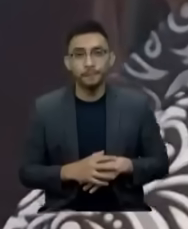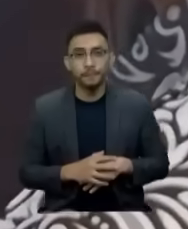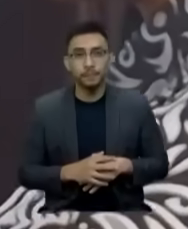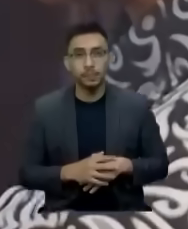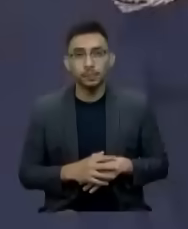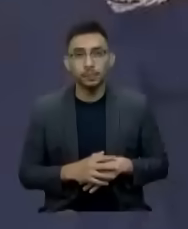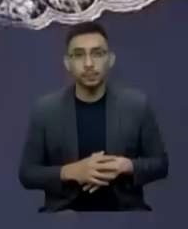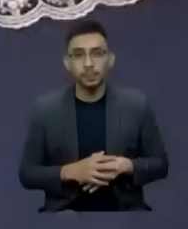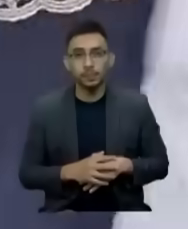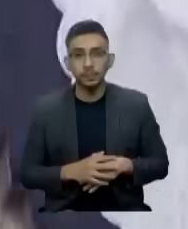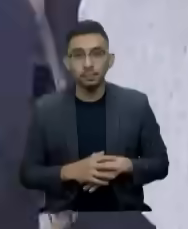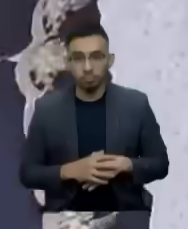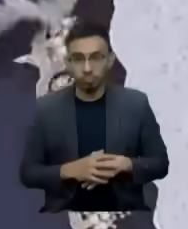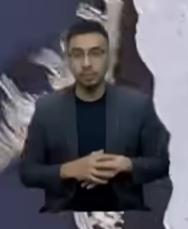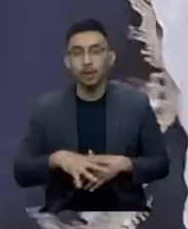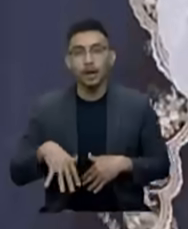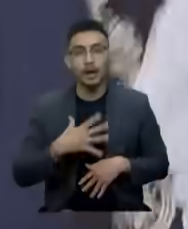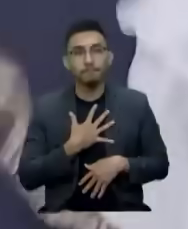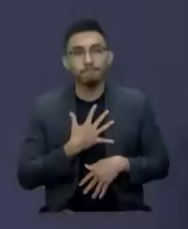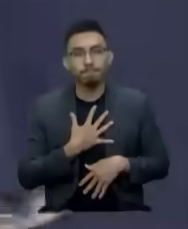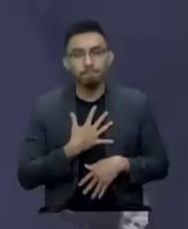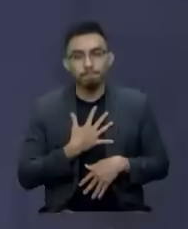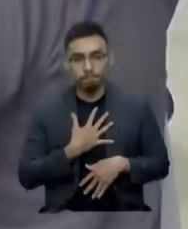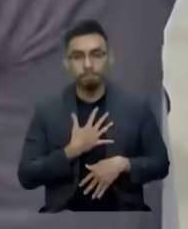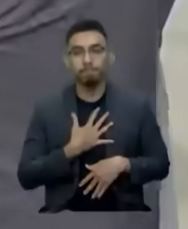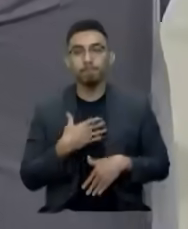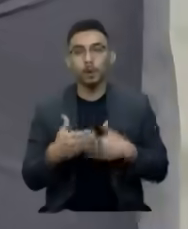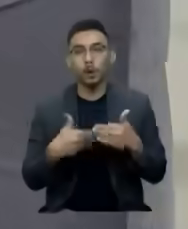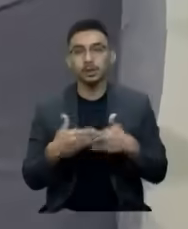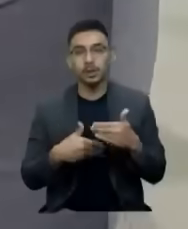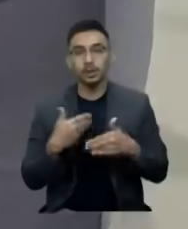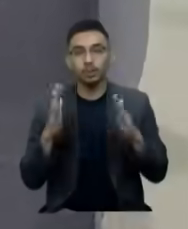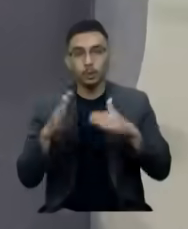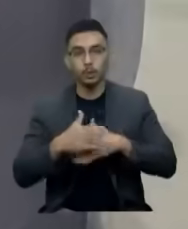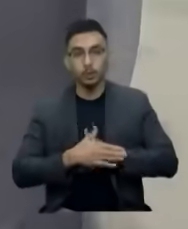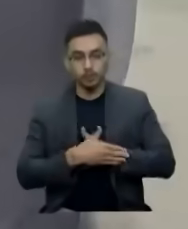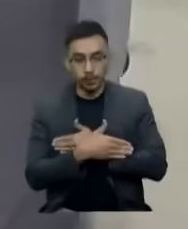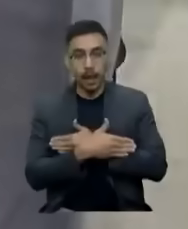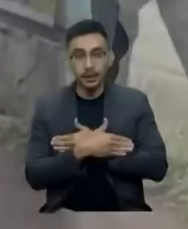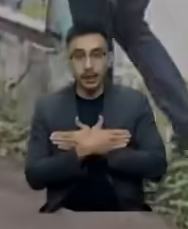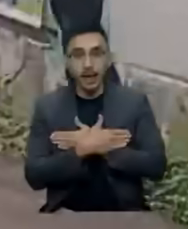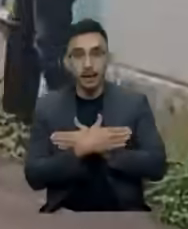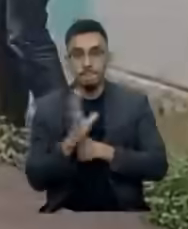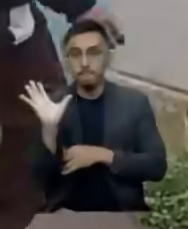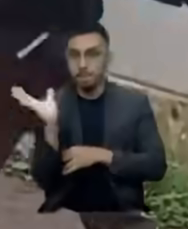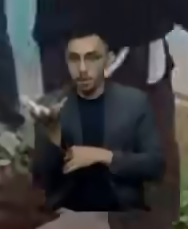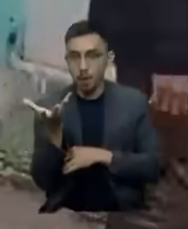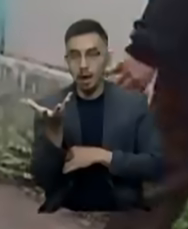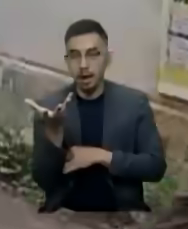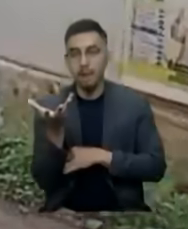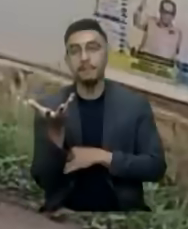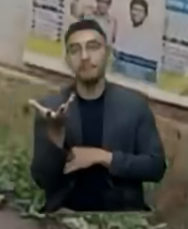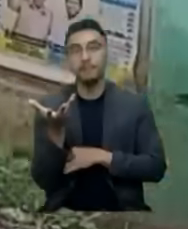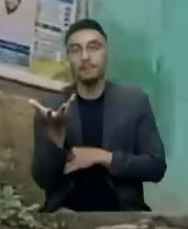Duka mendalam keluarga mengiringi prosesi sholat jenazah almarhum Adriansyah, pramugara kereta Turangga yang meninggal dalam kecelakaan kereta